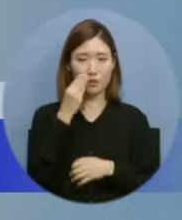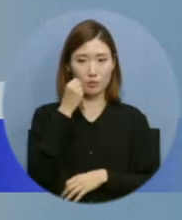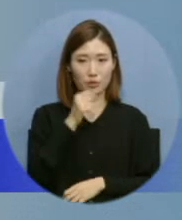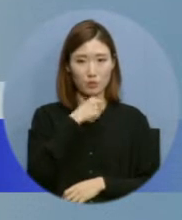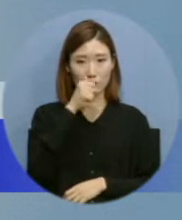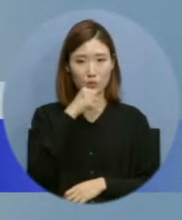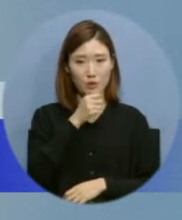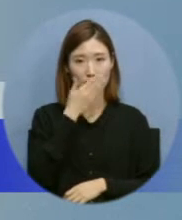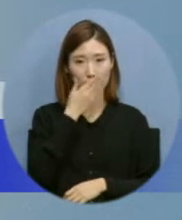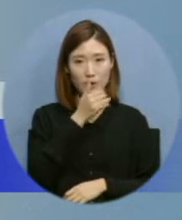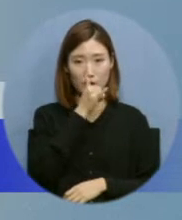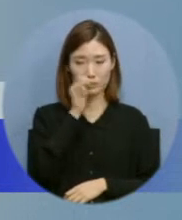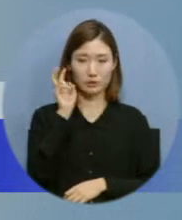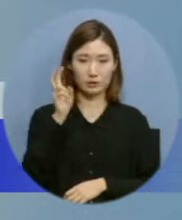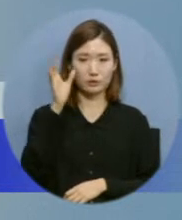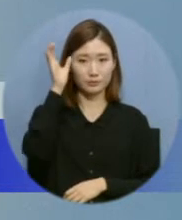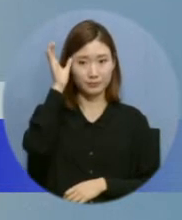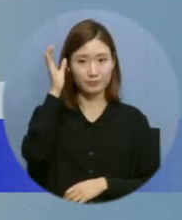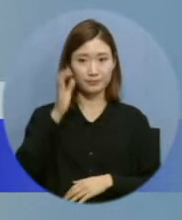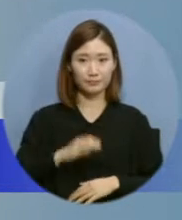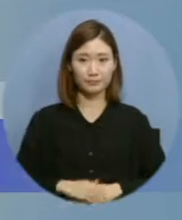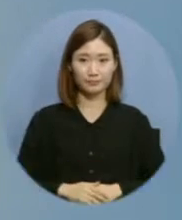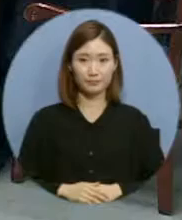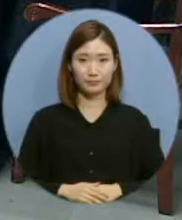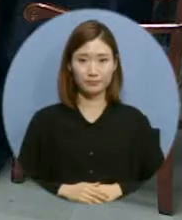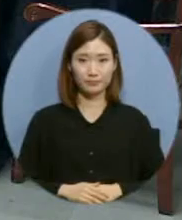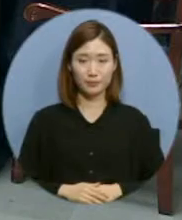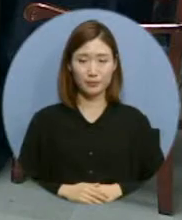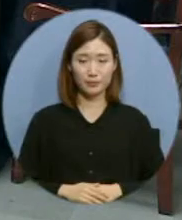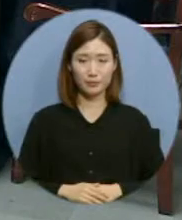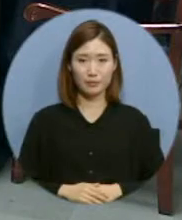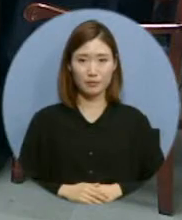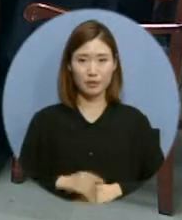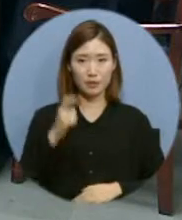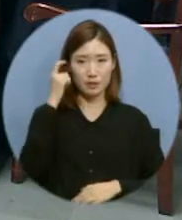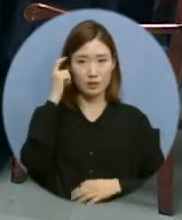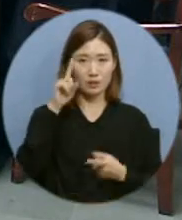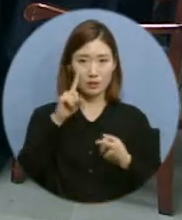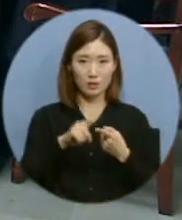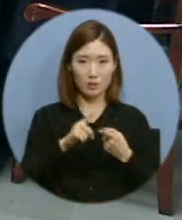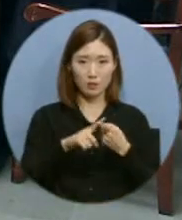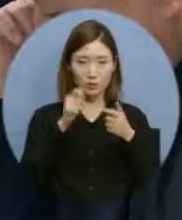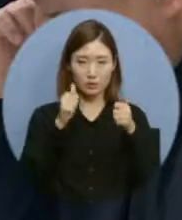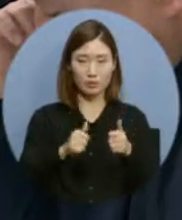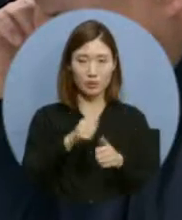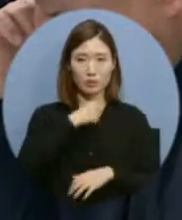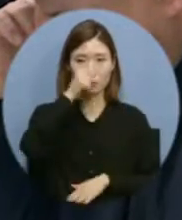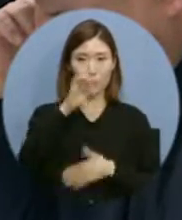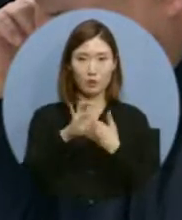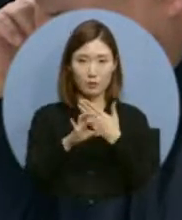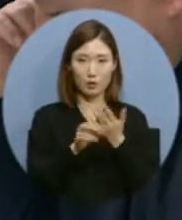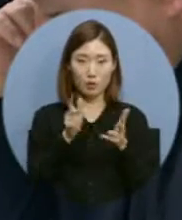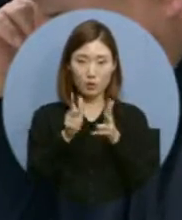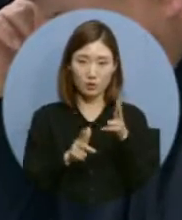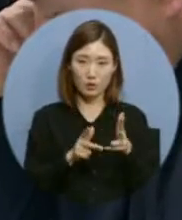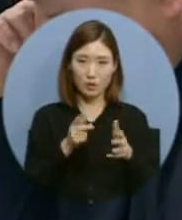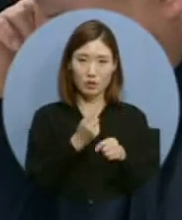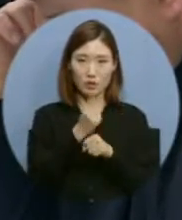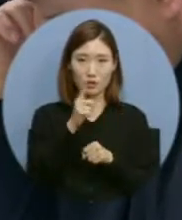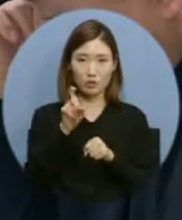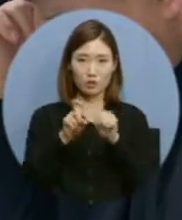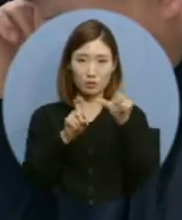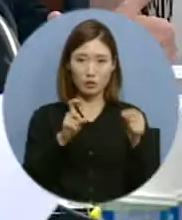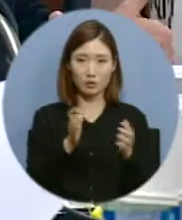무난하게 통과할 수 있을 것으로 기대하고 있고요. 예상대로 심의를 통과한다면 공사는 내년 10월경